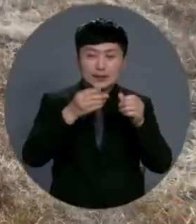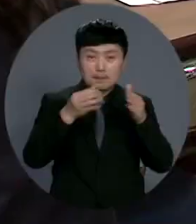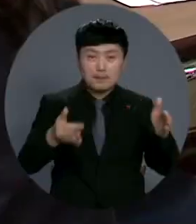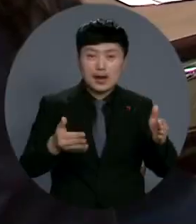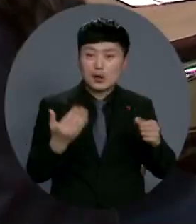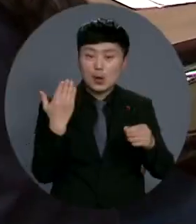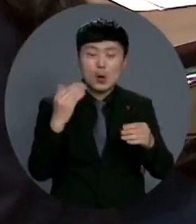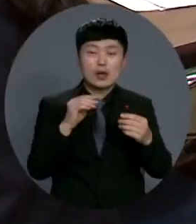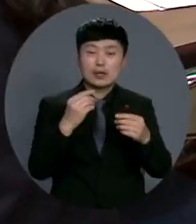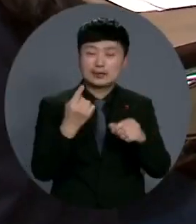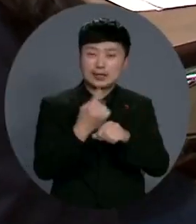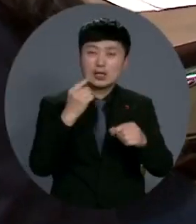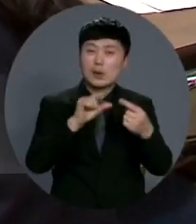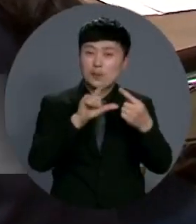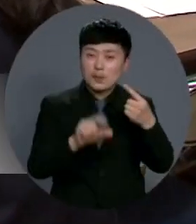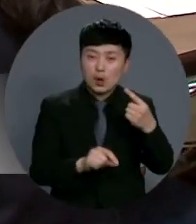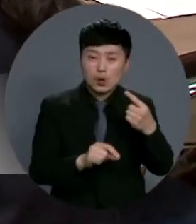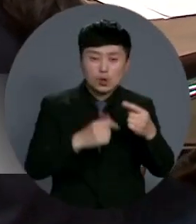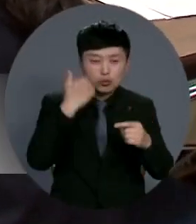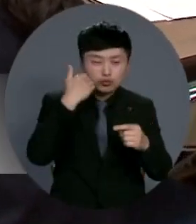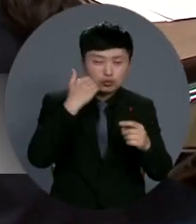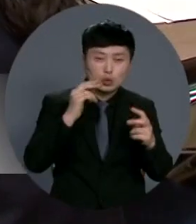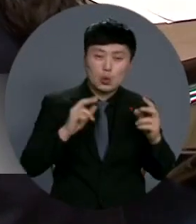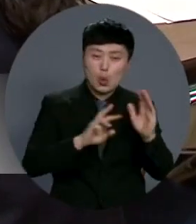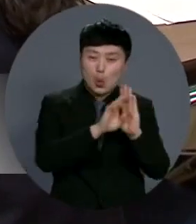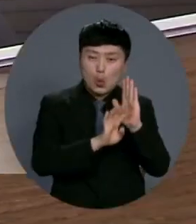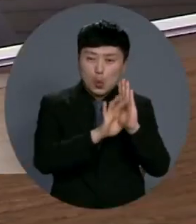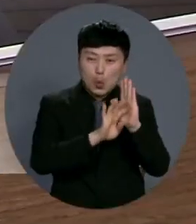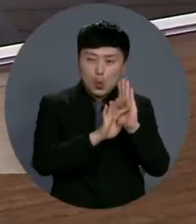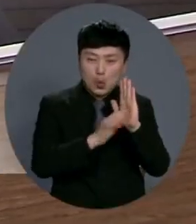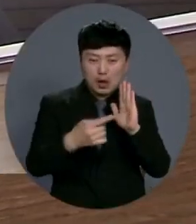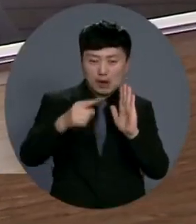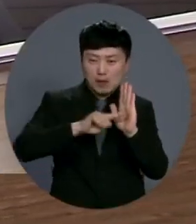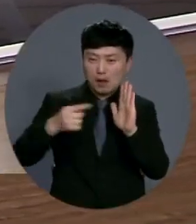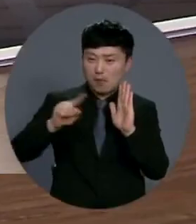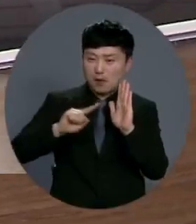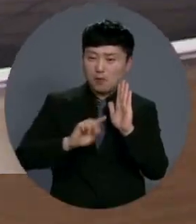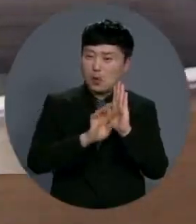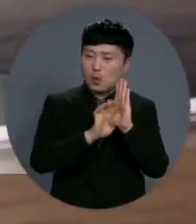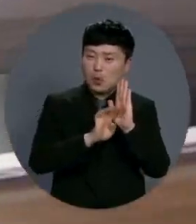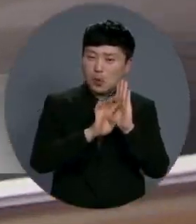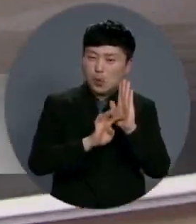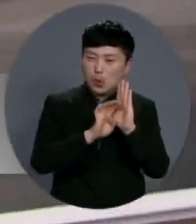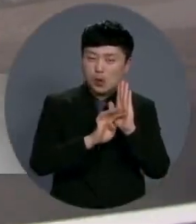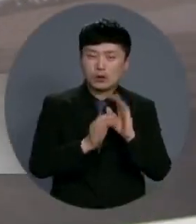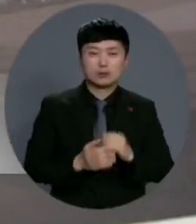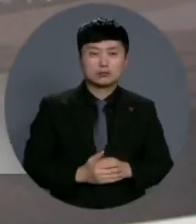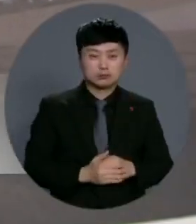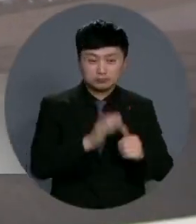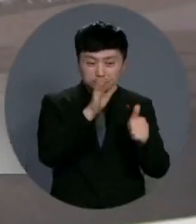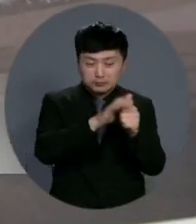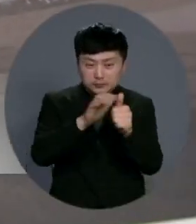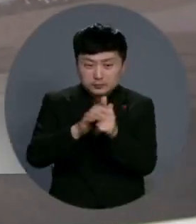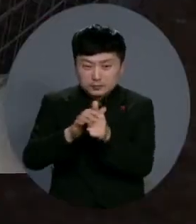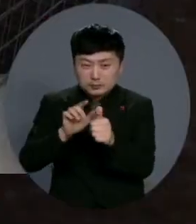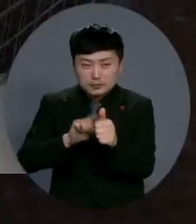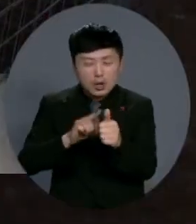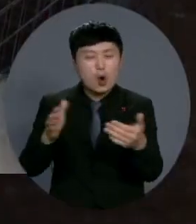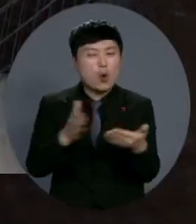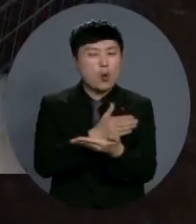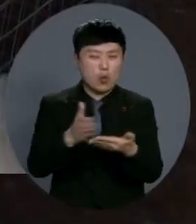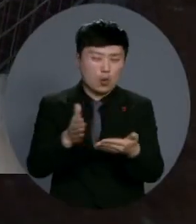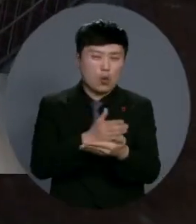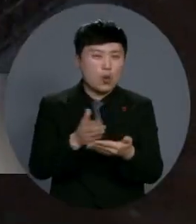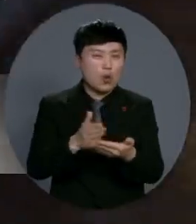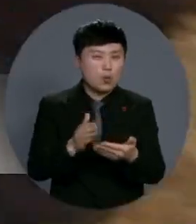지난해 1월 시공사 선정을 위한 공개 경쟁 입찰이 진행됐습니다. 그런데 시공을 맡겠다고 나서는 업체가 한 곳도